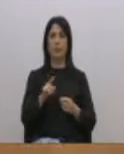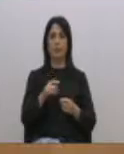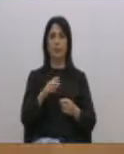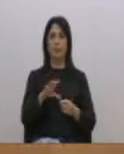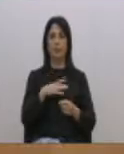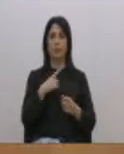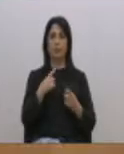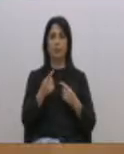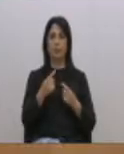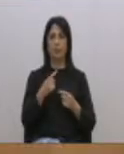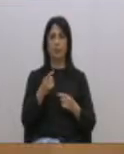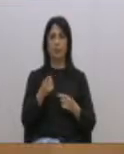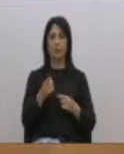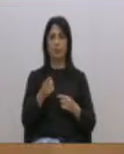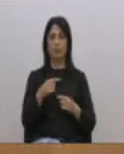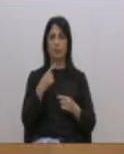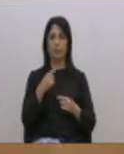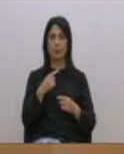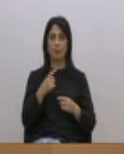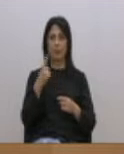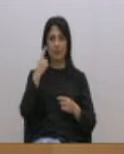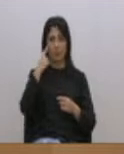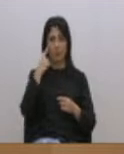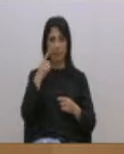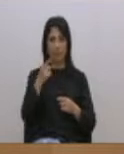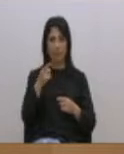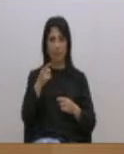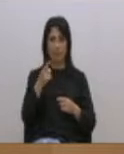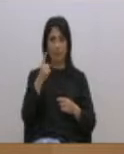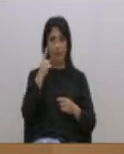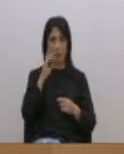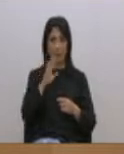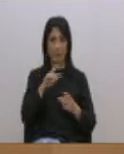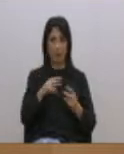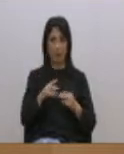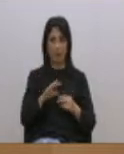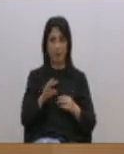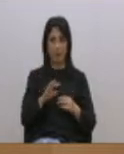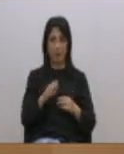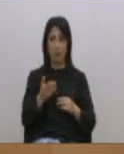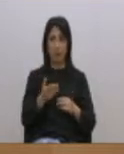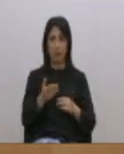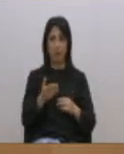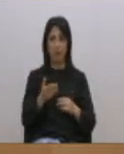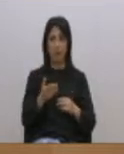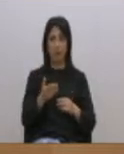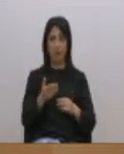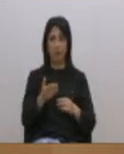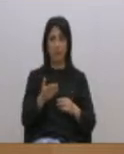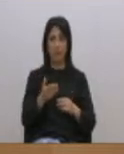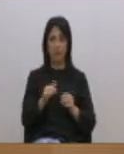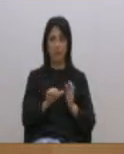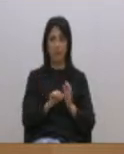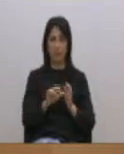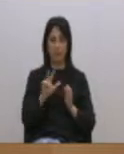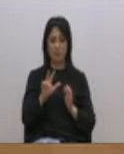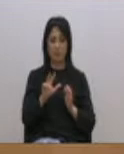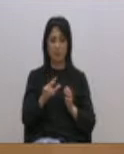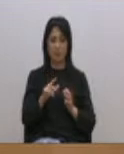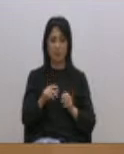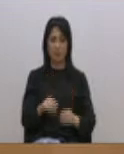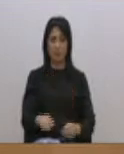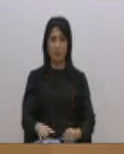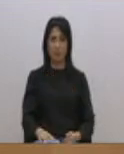condus sau bărdat, cu trebuie picrep tot anul, ar șețuale, tak. Romel se vei obne bit, sau? Ei, sari, samu zda mesame, mesame